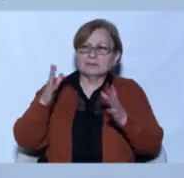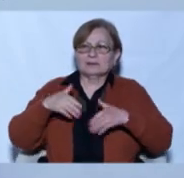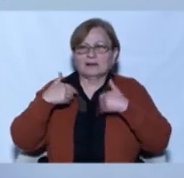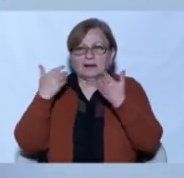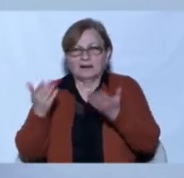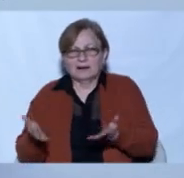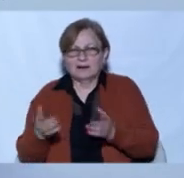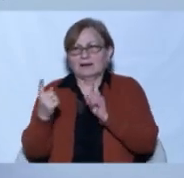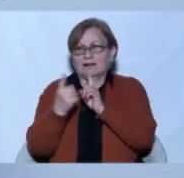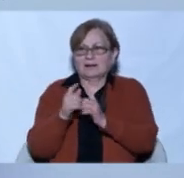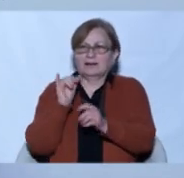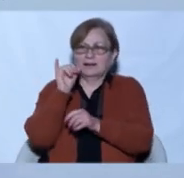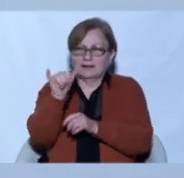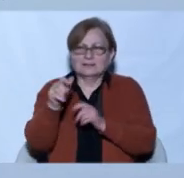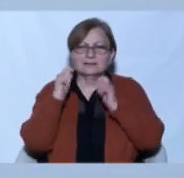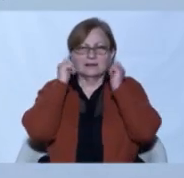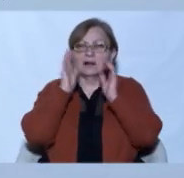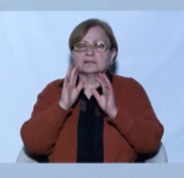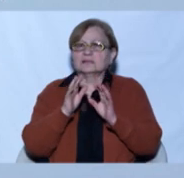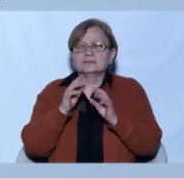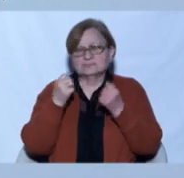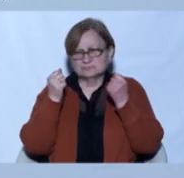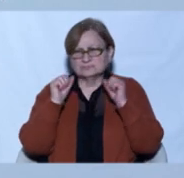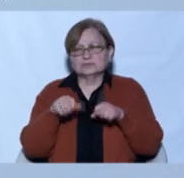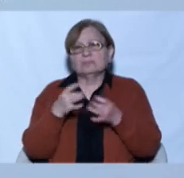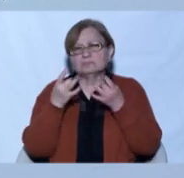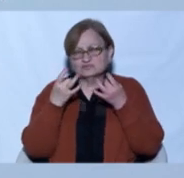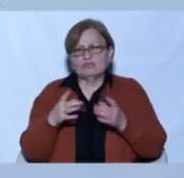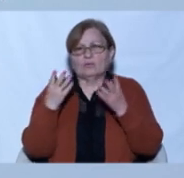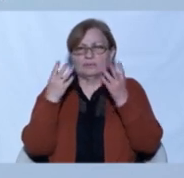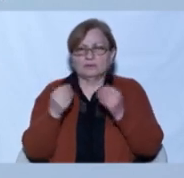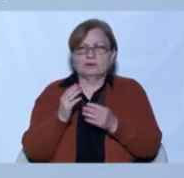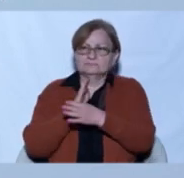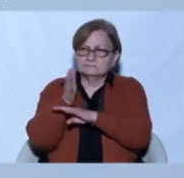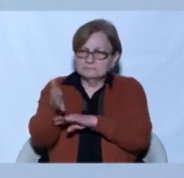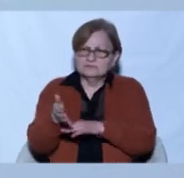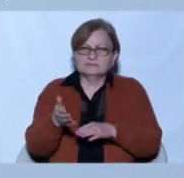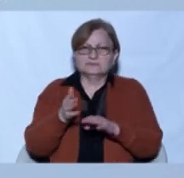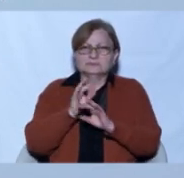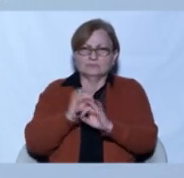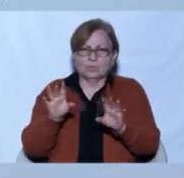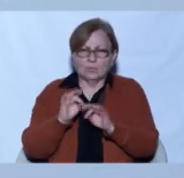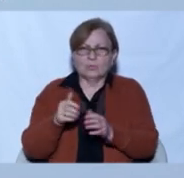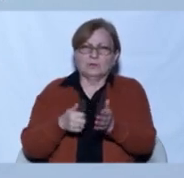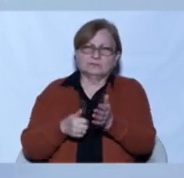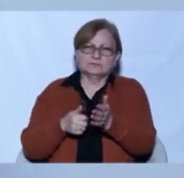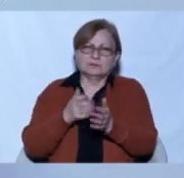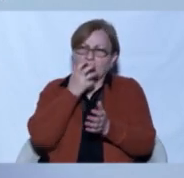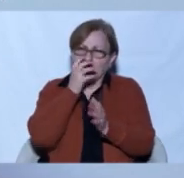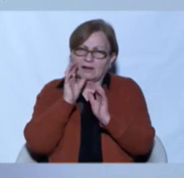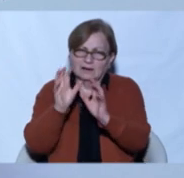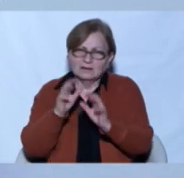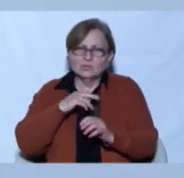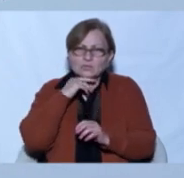მაშინ, როდესაც მათი დაბადების დღე, არამედ სრულიად უმიზეზოდ, უბრალოდ ამით შევეცდებით და დავეხმარებით ჩვენს